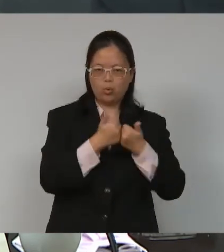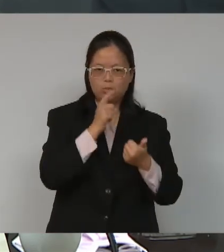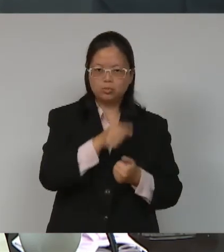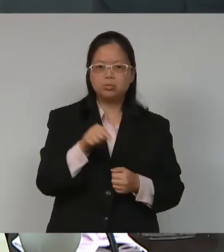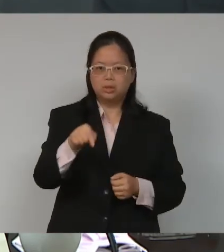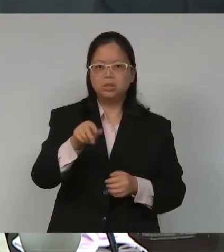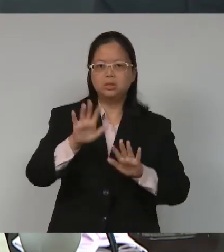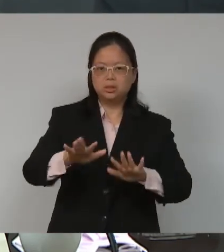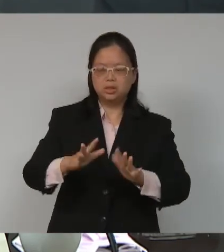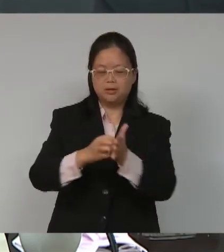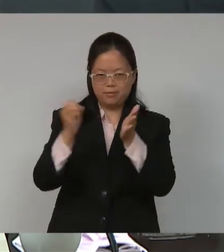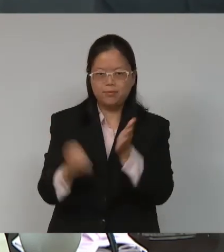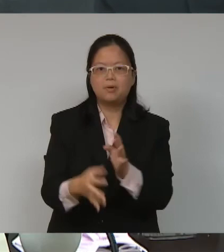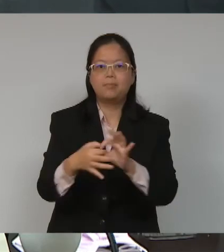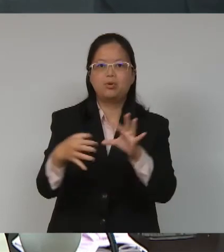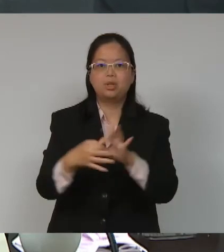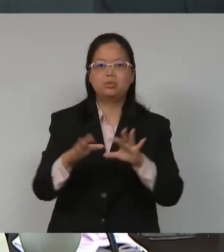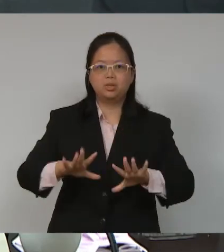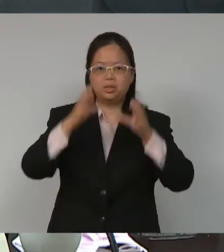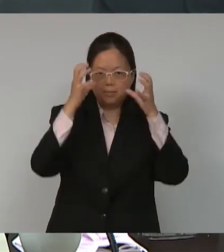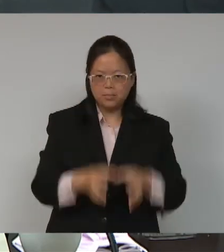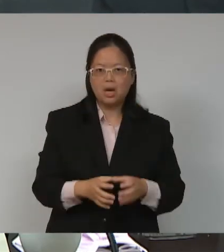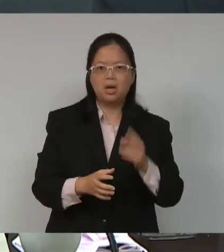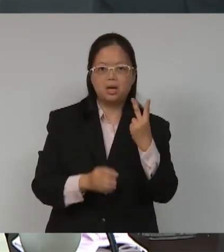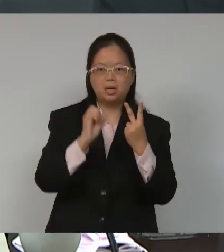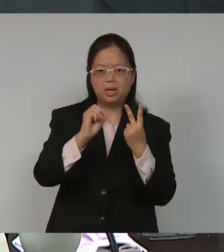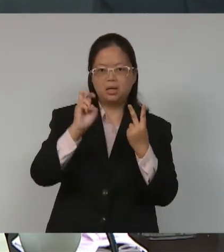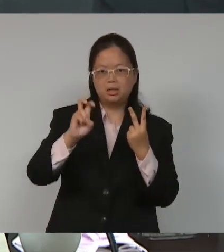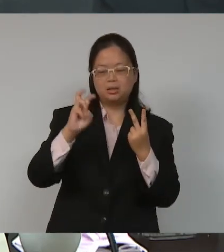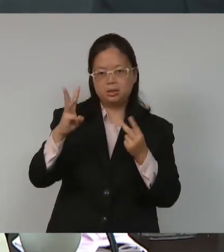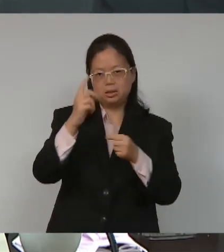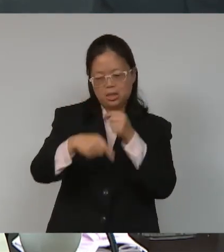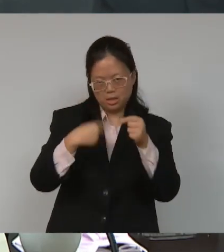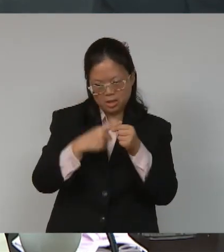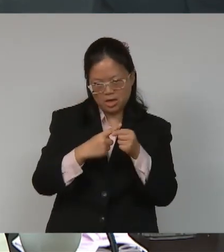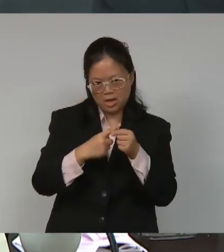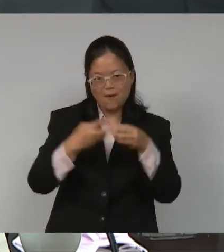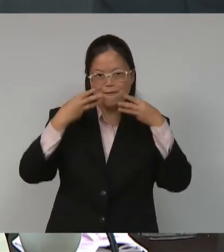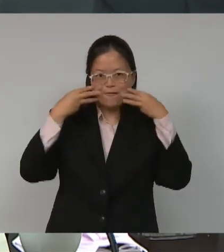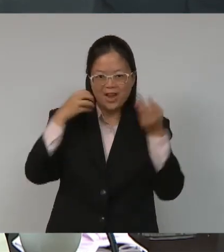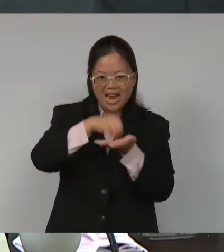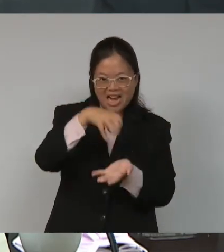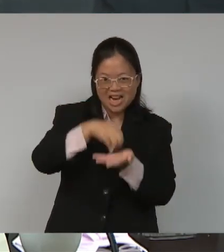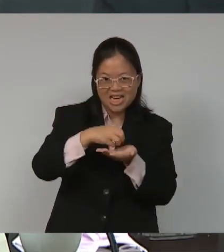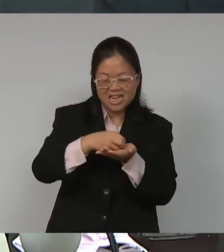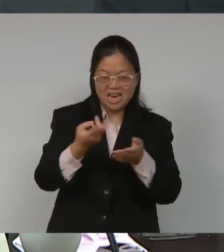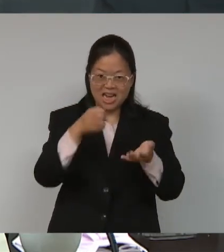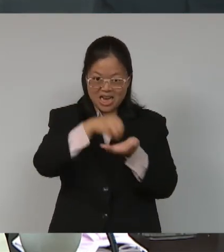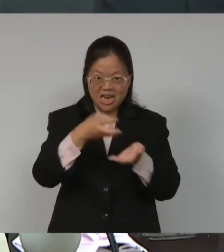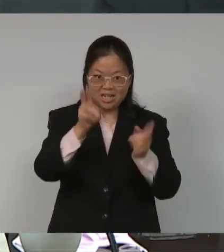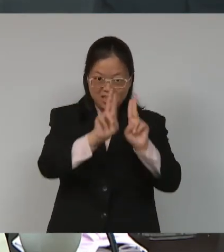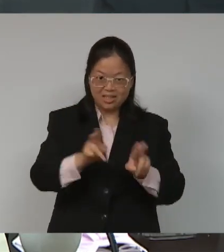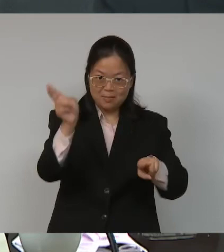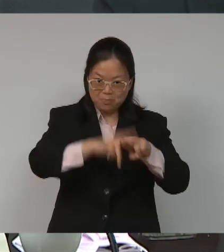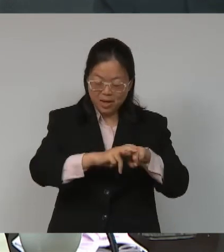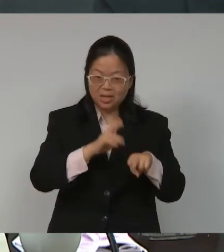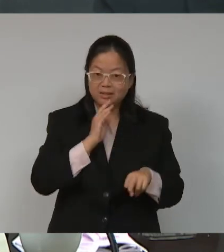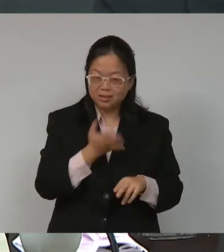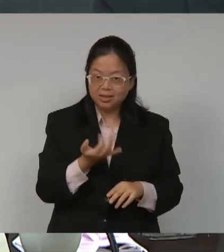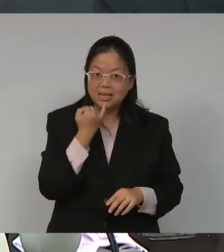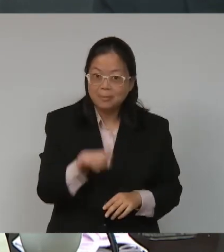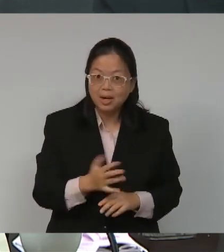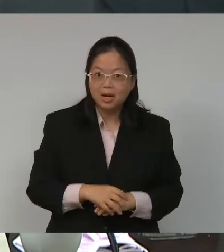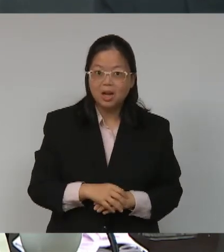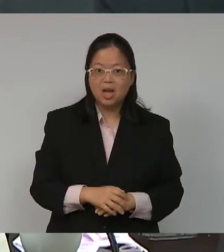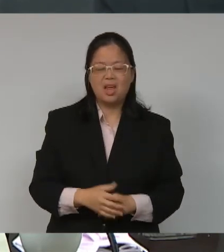现在定2023非核家园，可以吗？这不是直接跟人民的意志对撞吗？人民说我2025